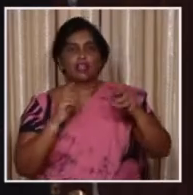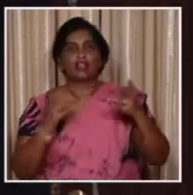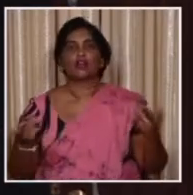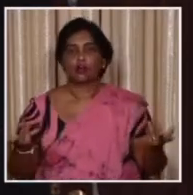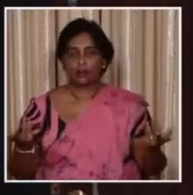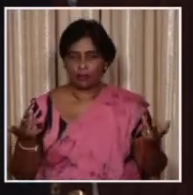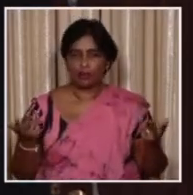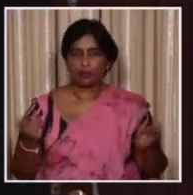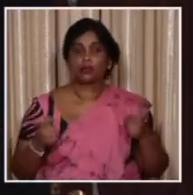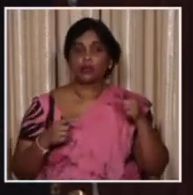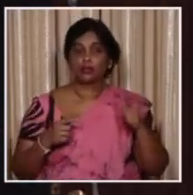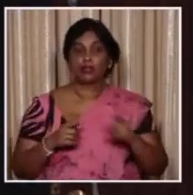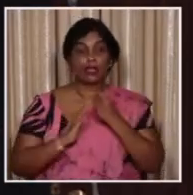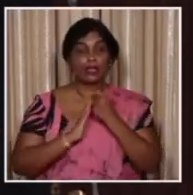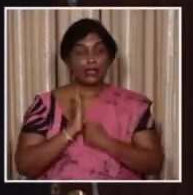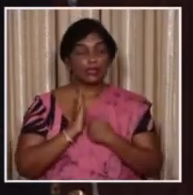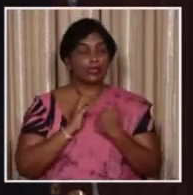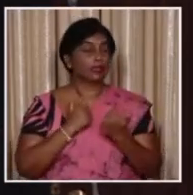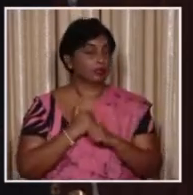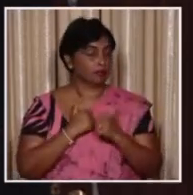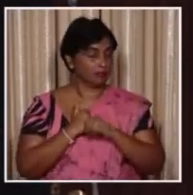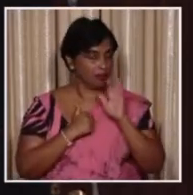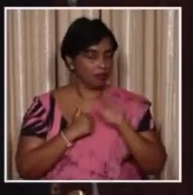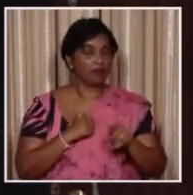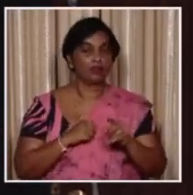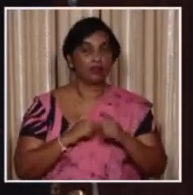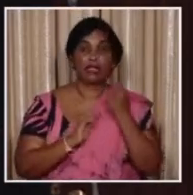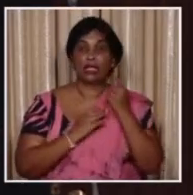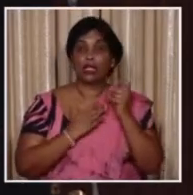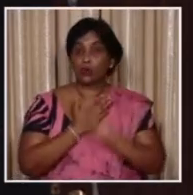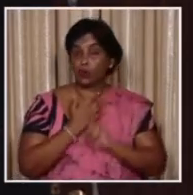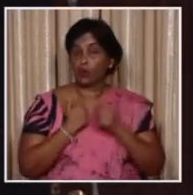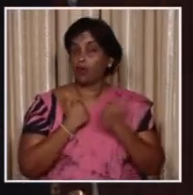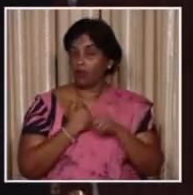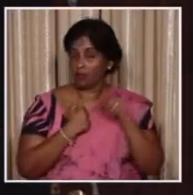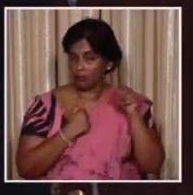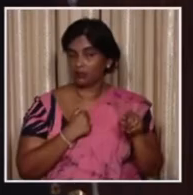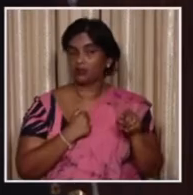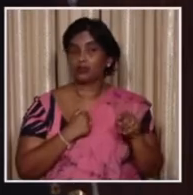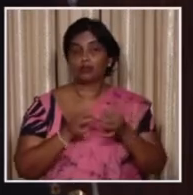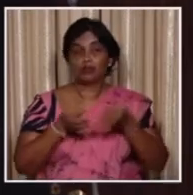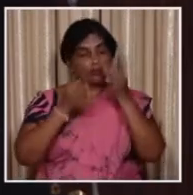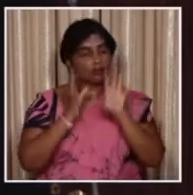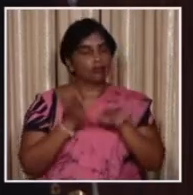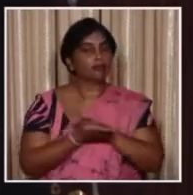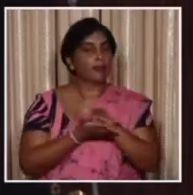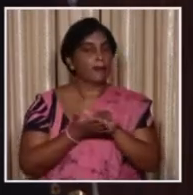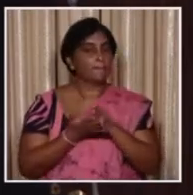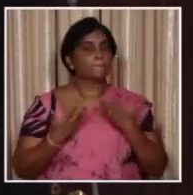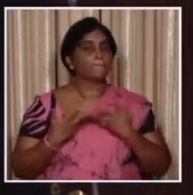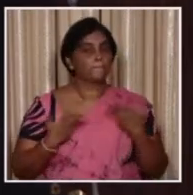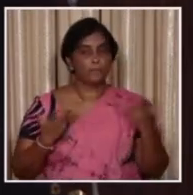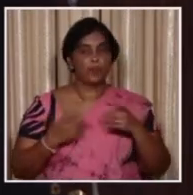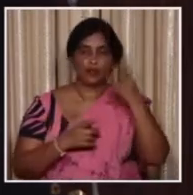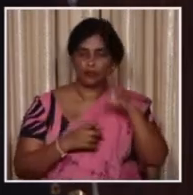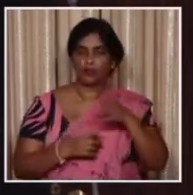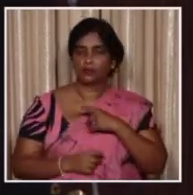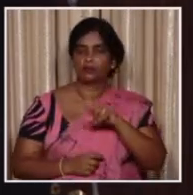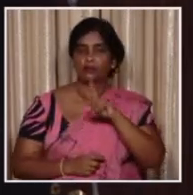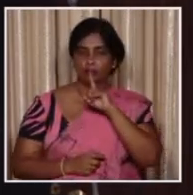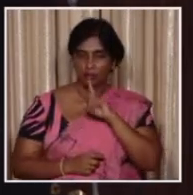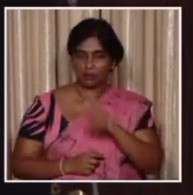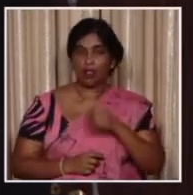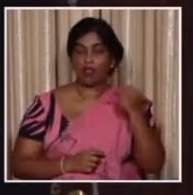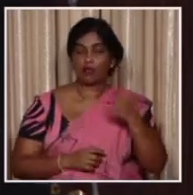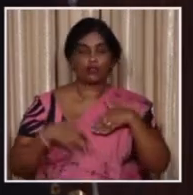වෙලා තිබෙන්නේ? නීති සම්පාදනය කරන රෙගුලාසි හදන තැන නිවැරදි කරගන්න බැරි වුණා. ඒ නිසා අපි කියනවා